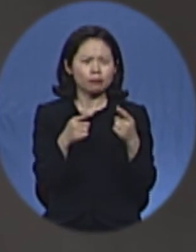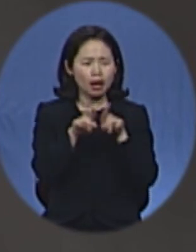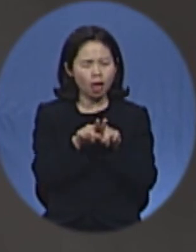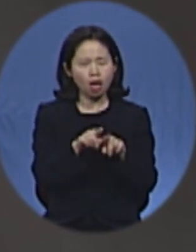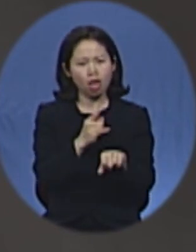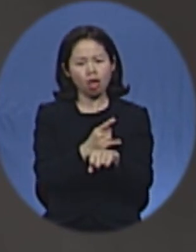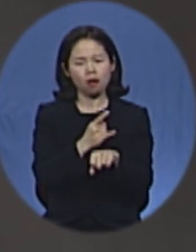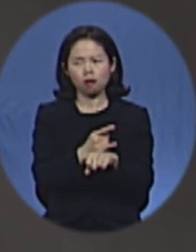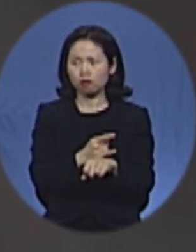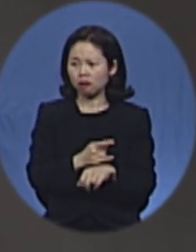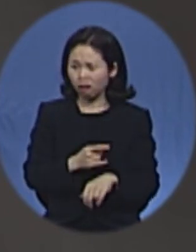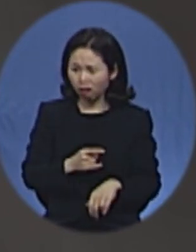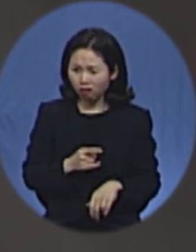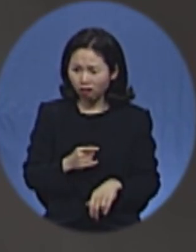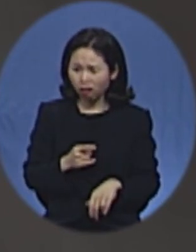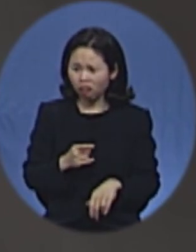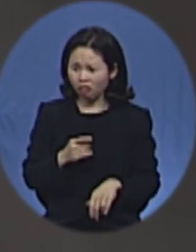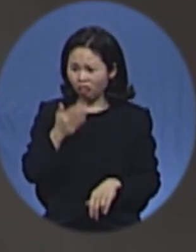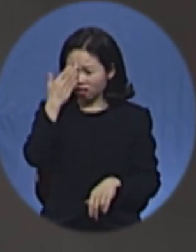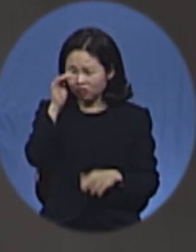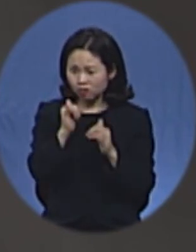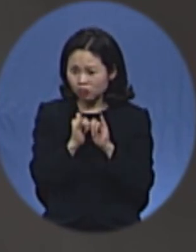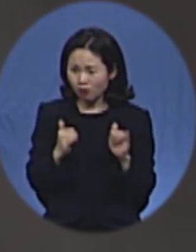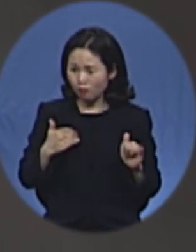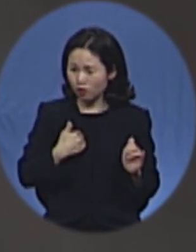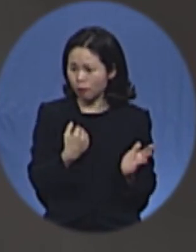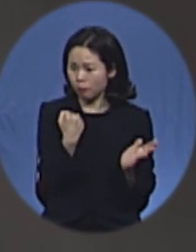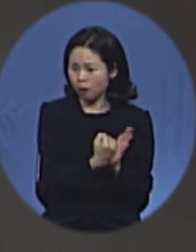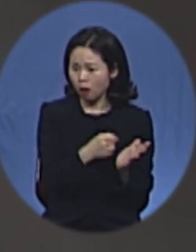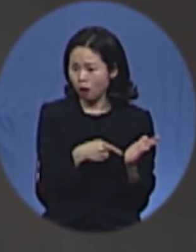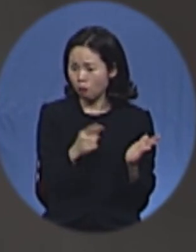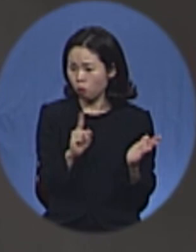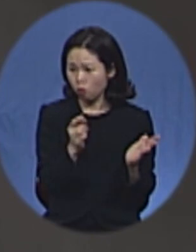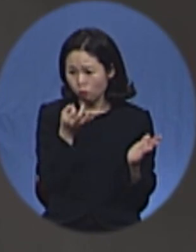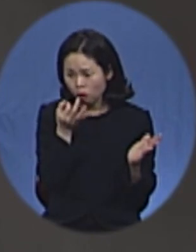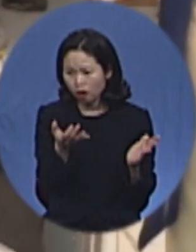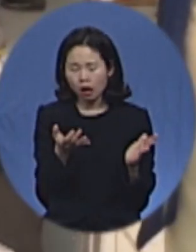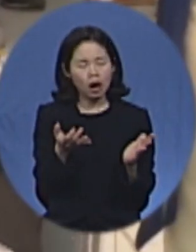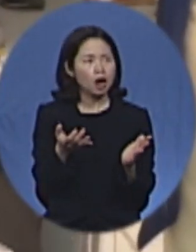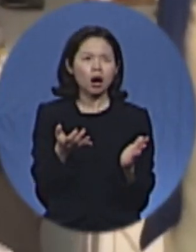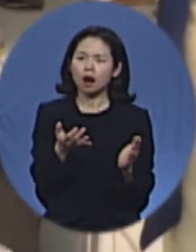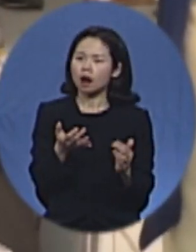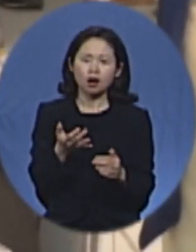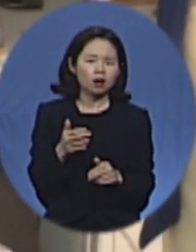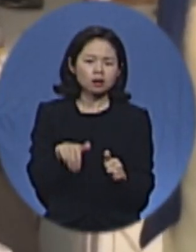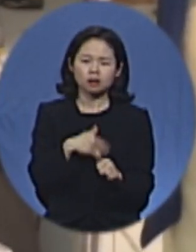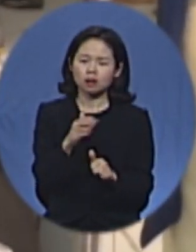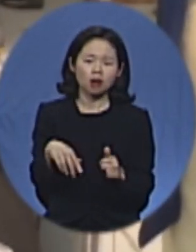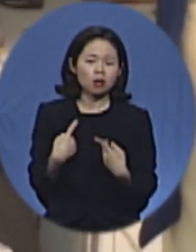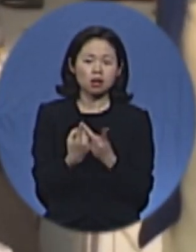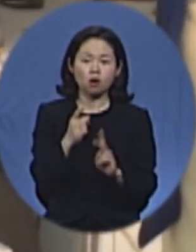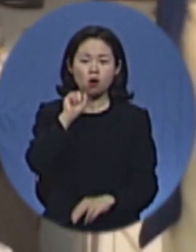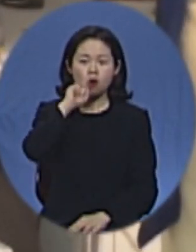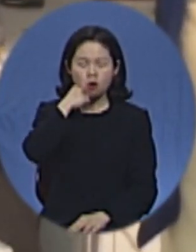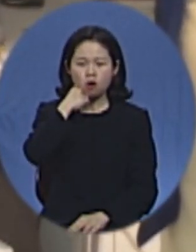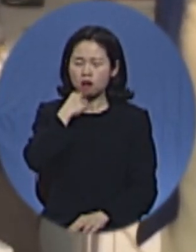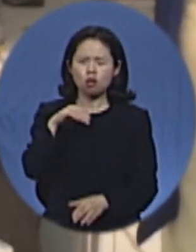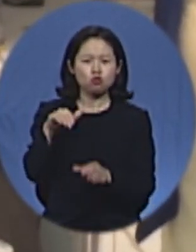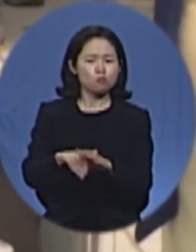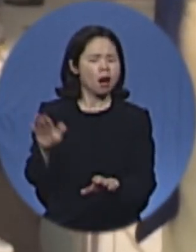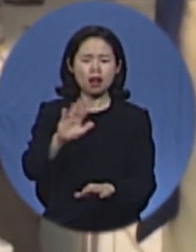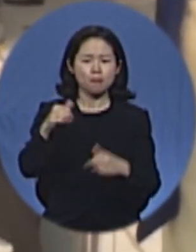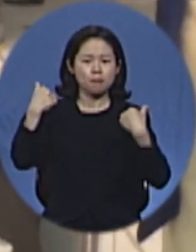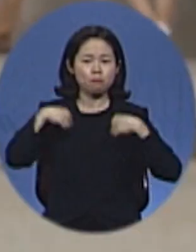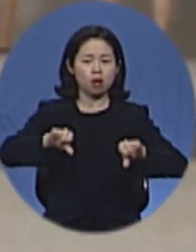씨는 태어나서 처음 보는 이들에게 내가 누굴 찍었는지 보여줄 수밖에 없는 상황이 이해할 수 없다며 투표를 거부했다고